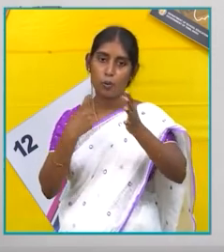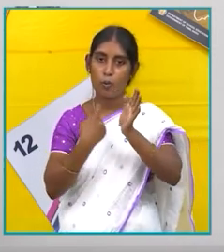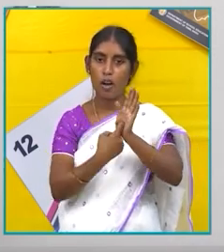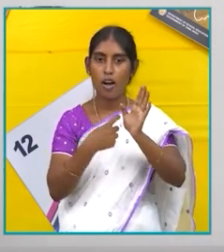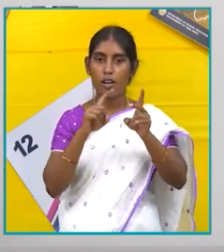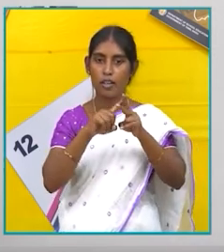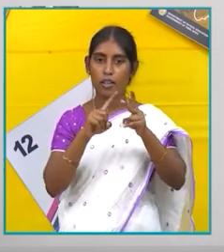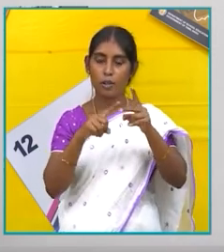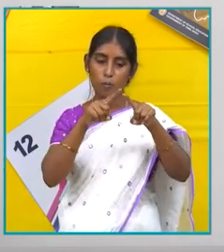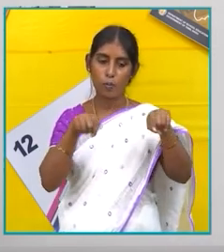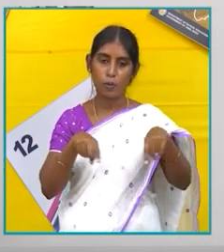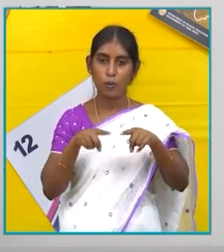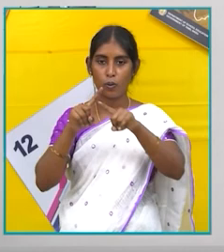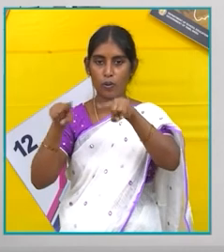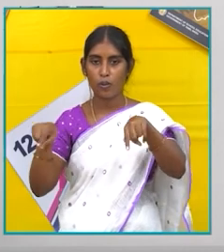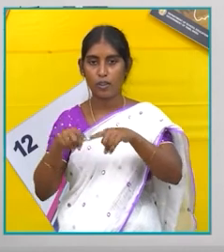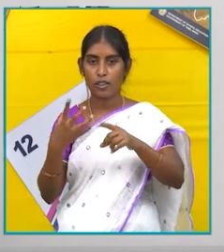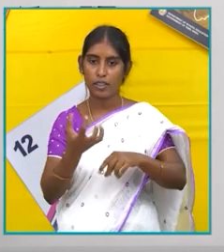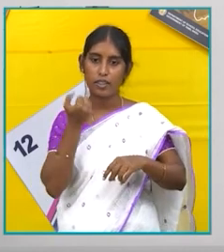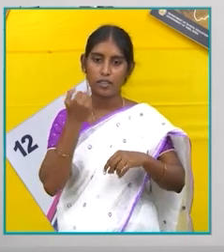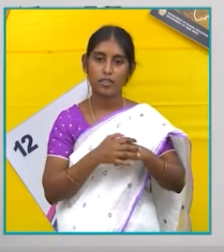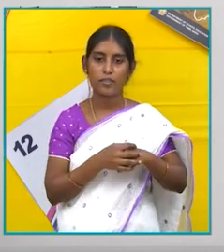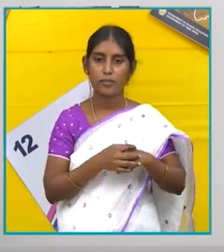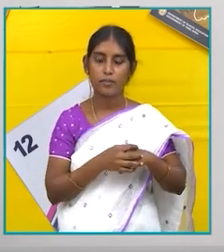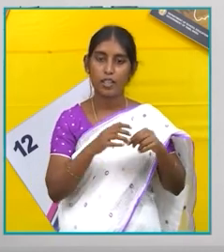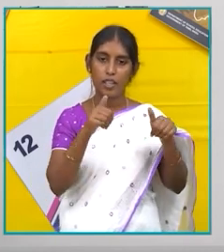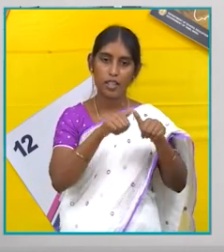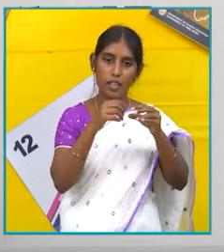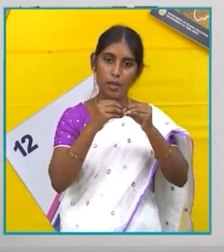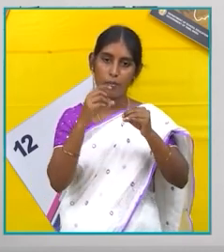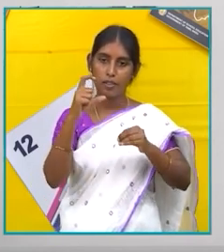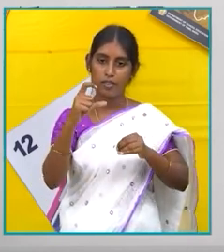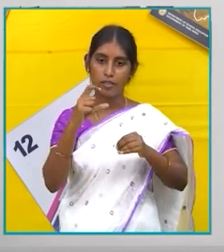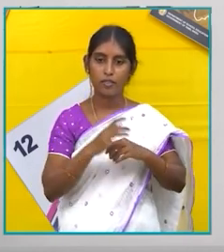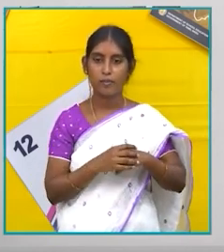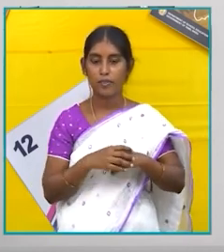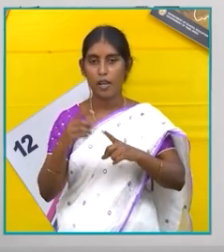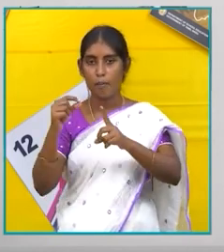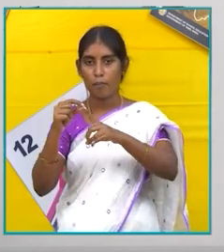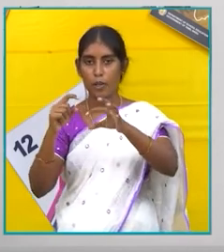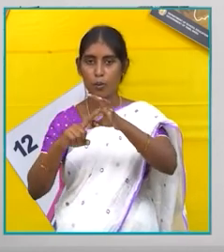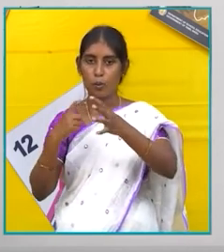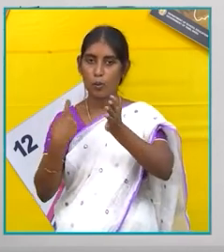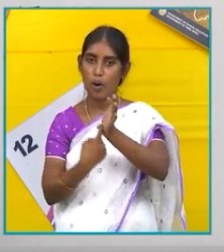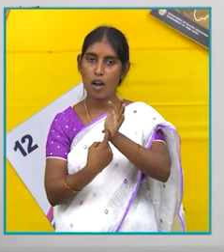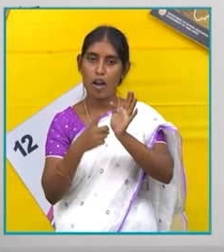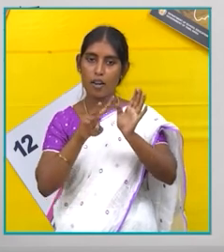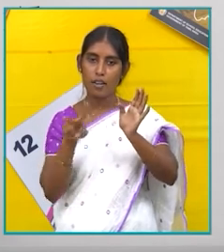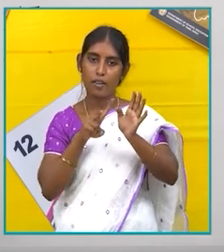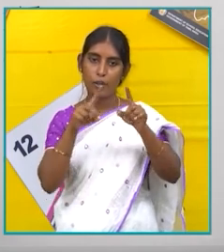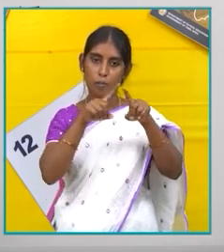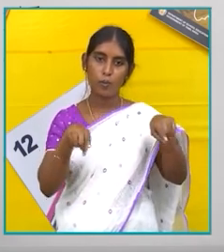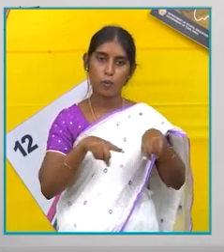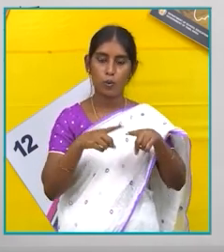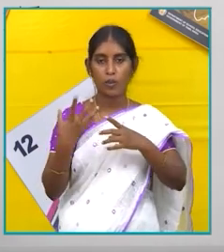எடுத்துக்கிறோம் முக்கோணம் ABC இன்னொன்னு முக்கோணம் PQR இப்போ இந்த ரெண்டு